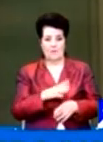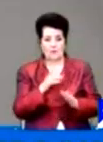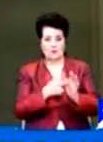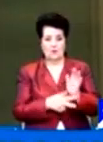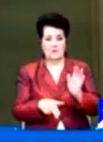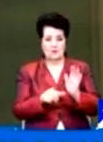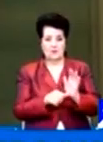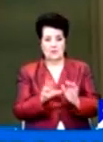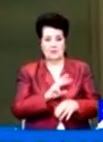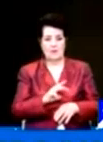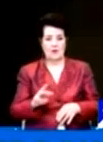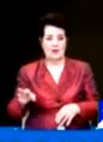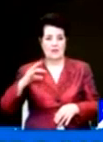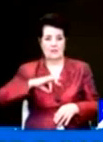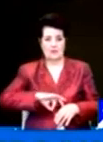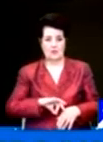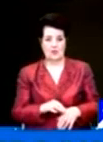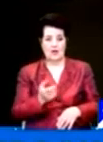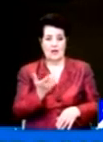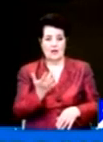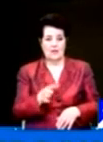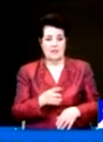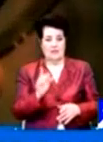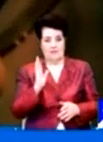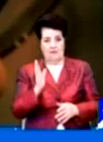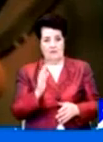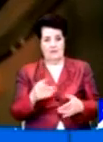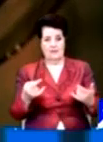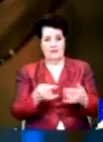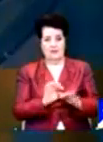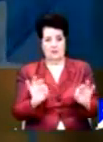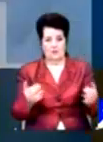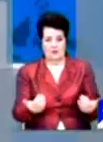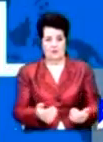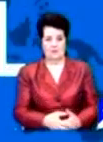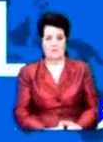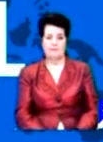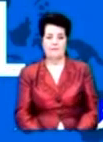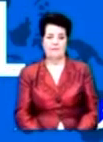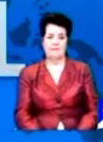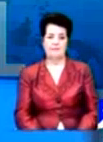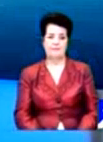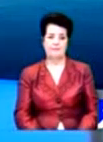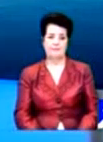87 de milioane de utilizatori. Cât este amenda, vă spunem imediat în Telejurnal.